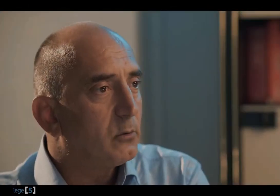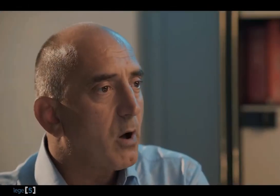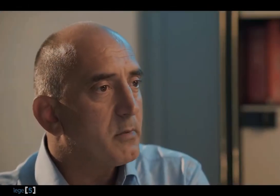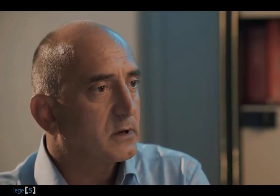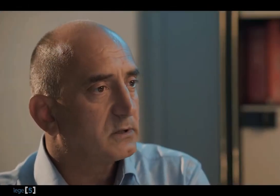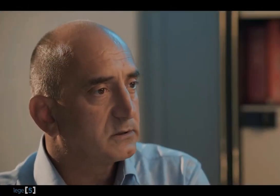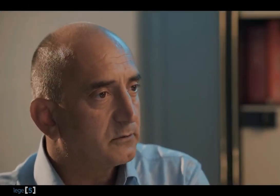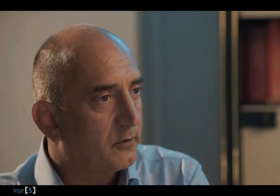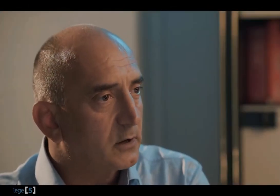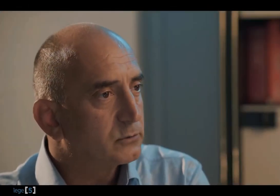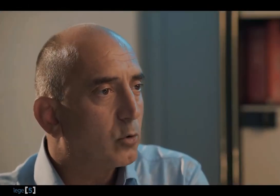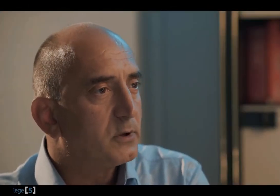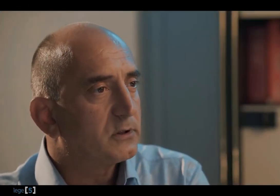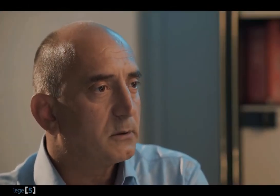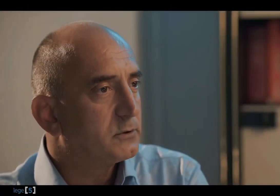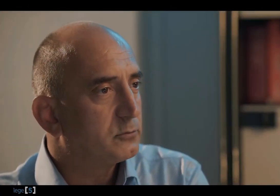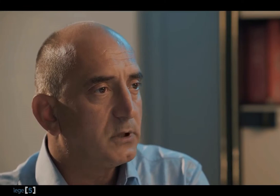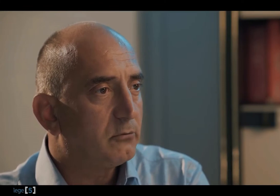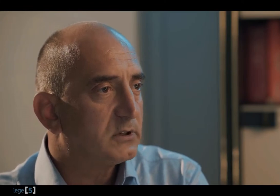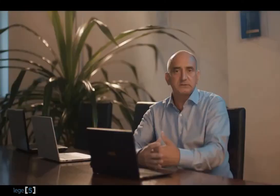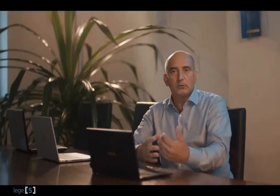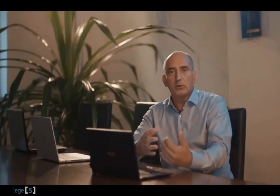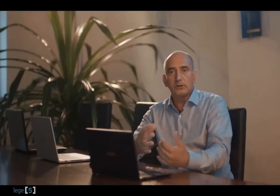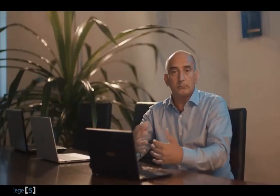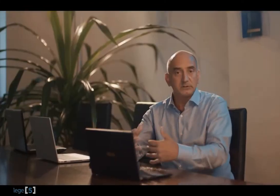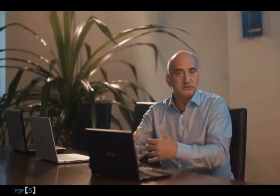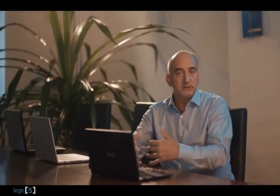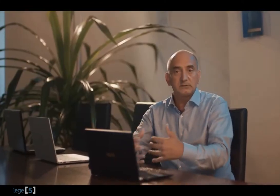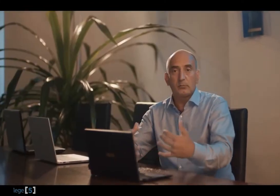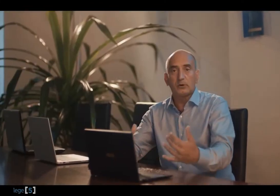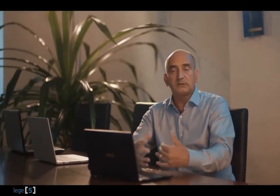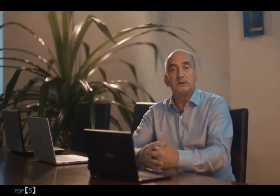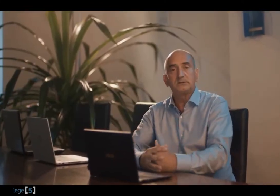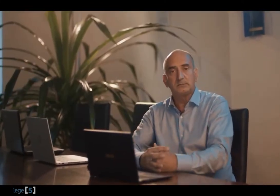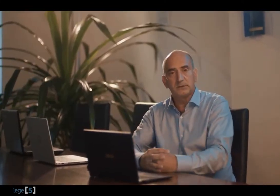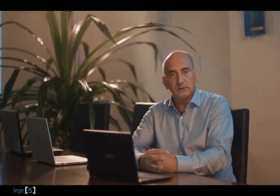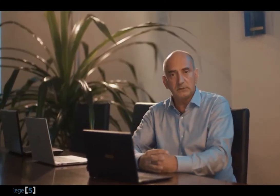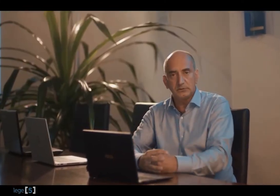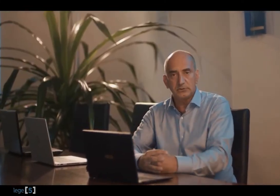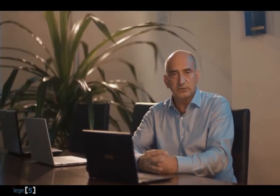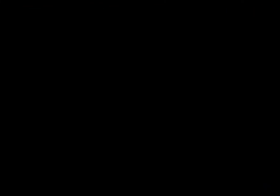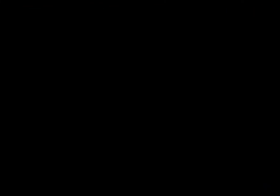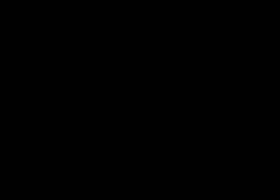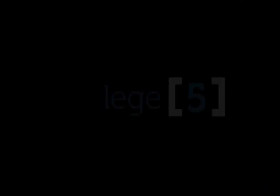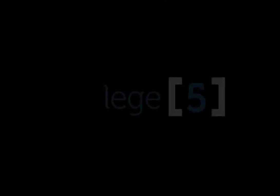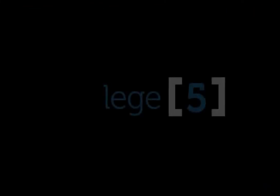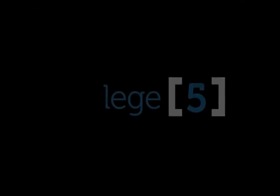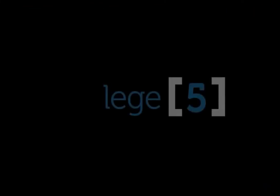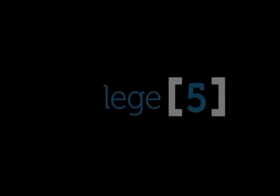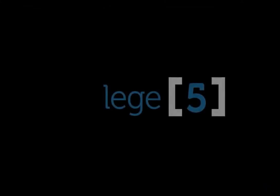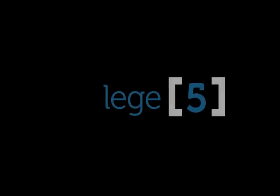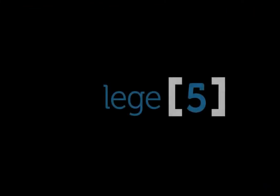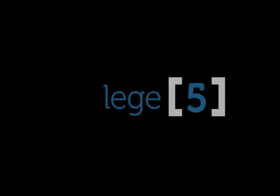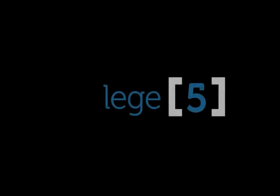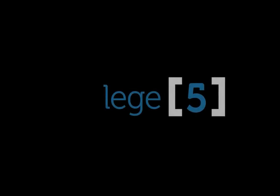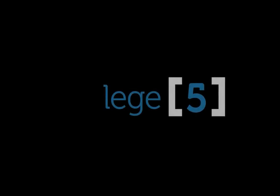foarte mari de oameni care să facă documentarea pentru dumneavoastră ore, poate zile sau poate săptămâni în șir.